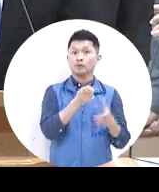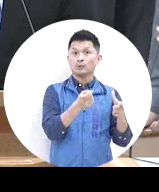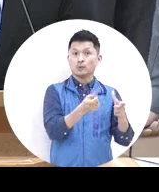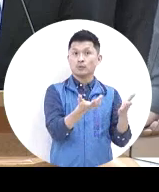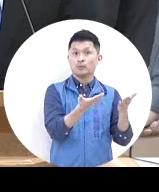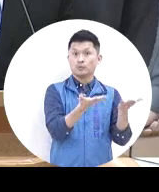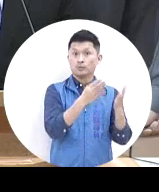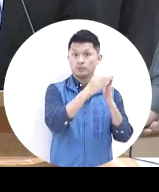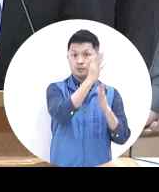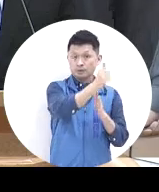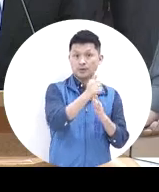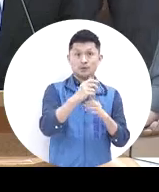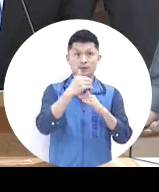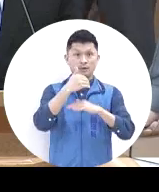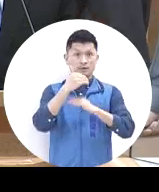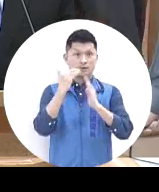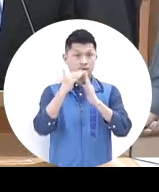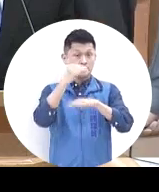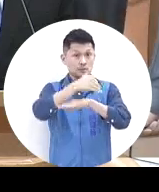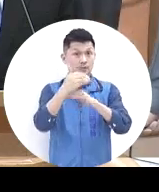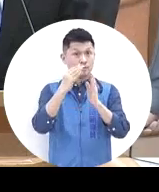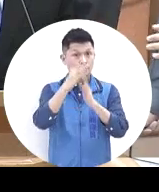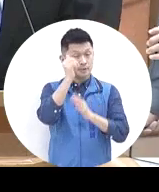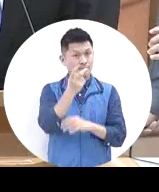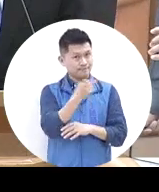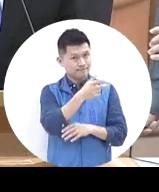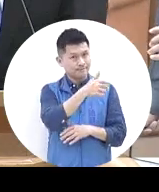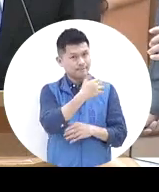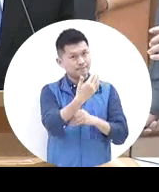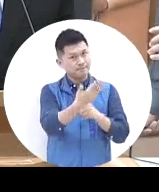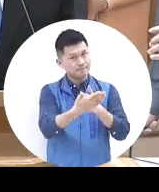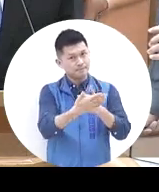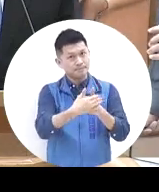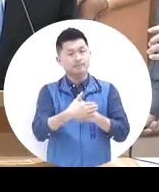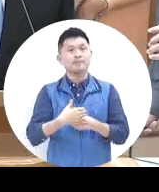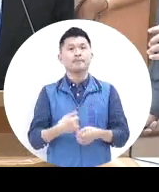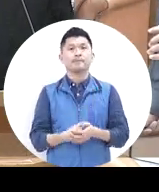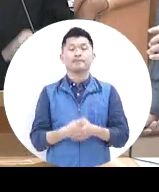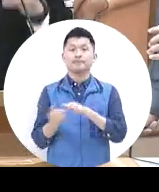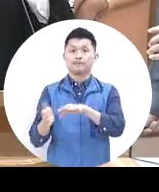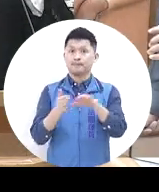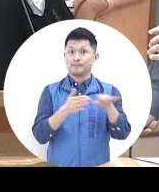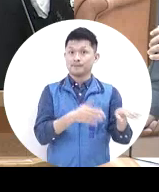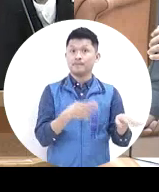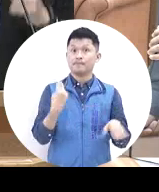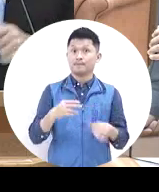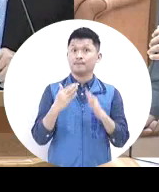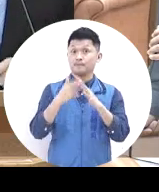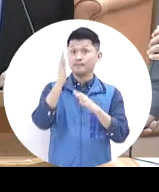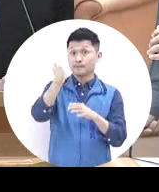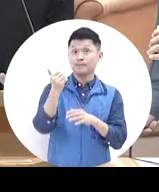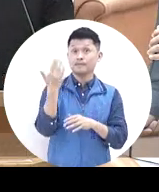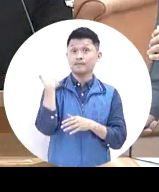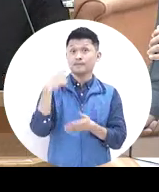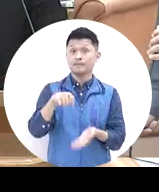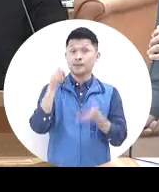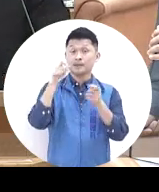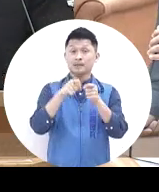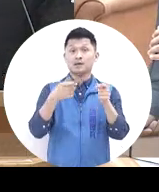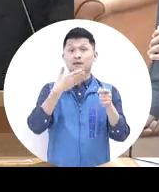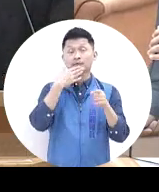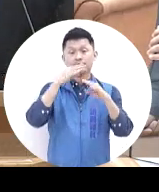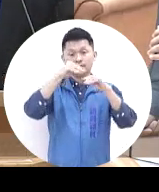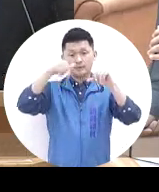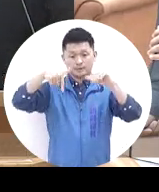局长哈。那接下来还有。市长，我之前甲你拜托者，咱个长福地下停车场